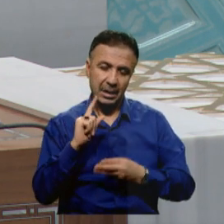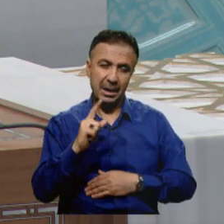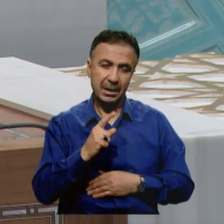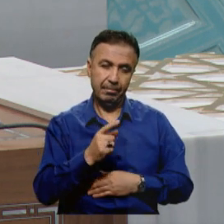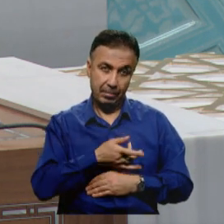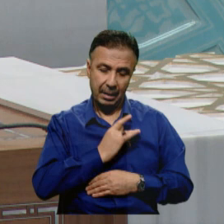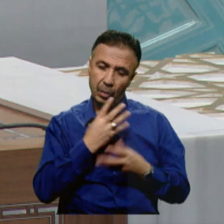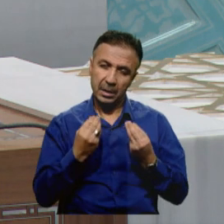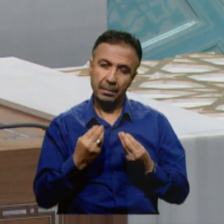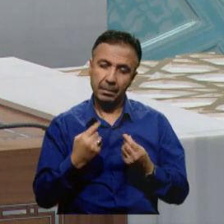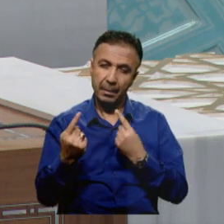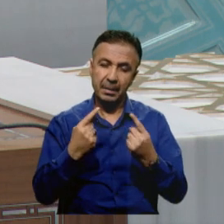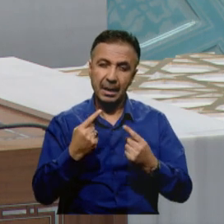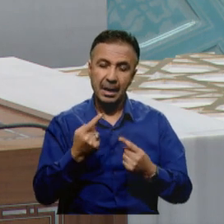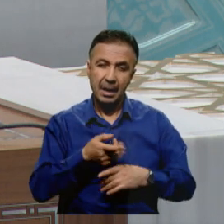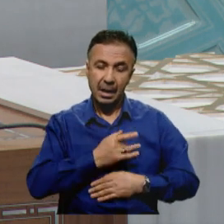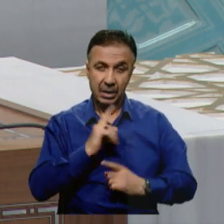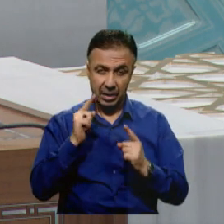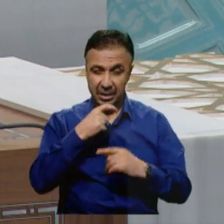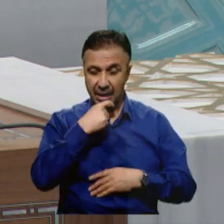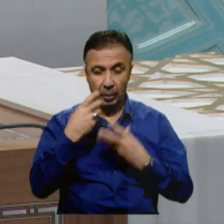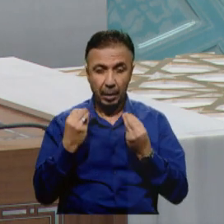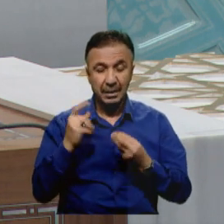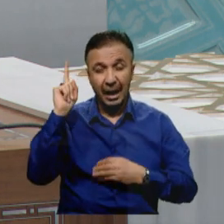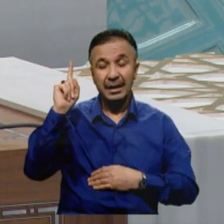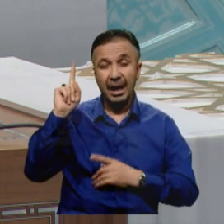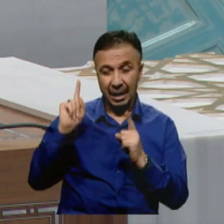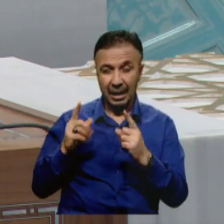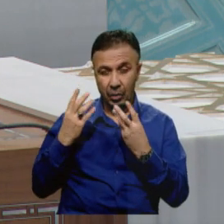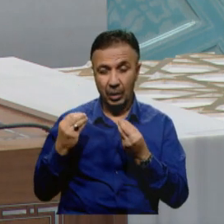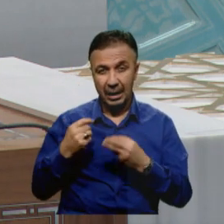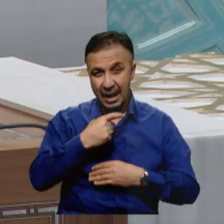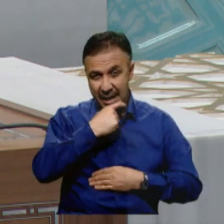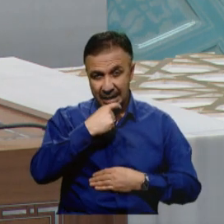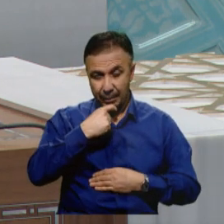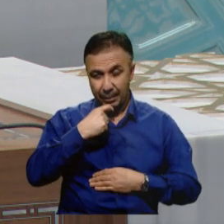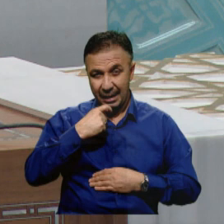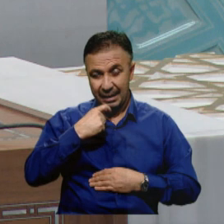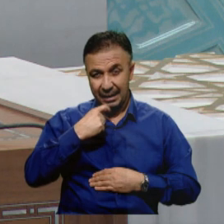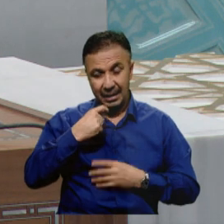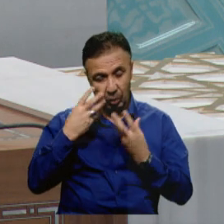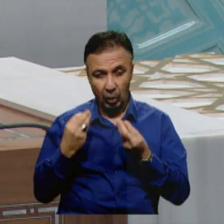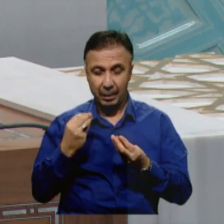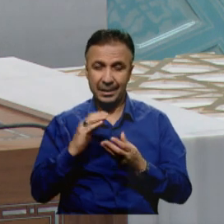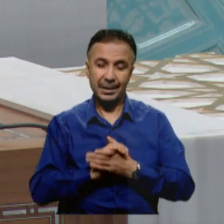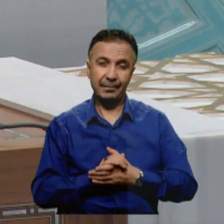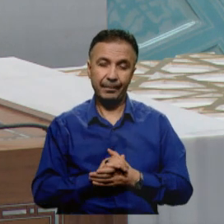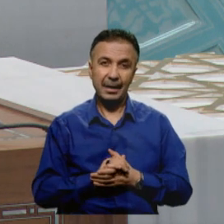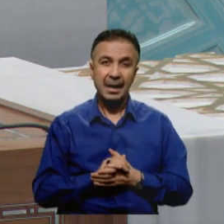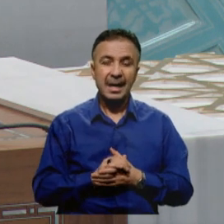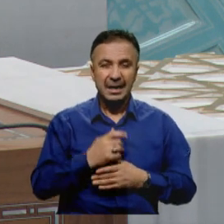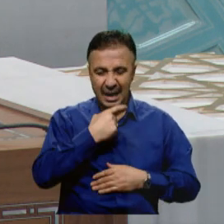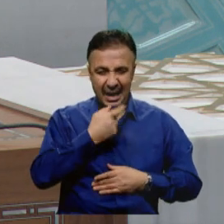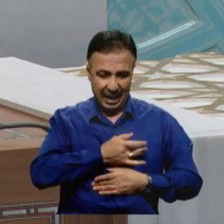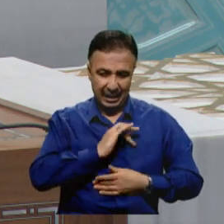Birbirimize karşı samimiyetimiz aynı zamanda Allah'a karşı samimiyetin yansımasıdır değerli kardeşlerim. İşte ihlasın,